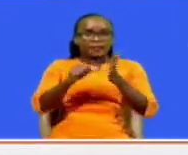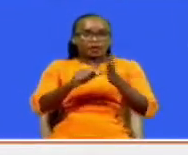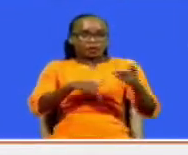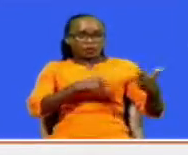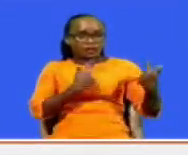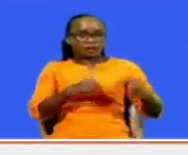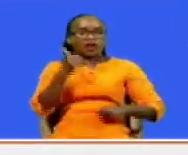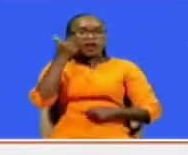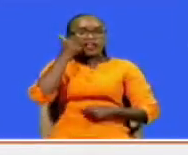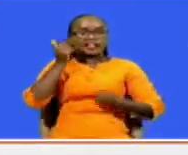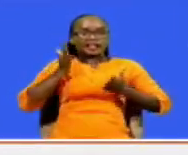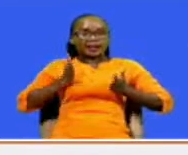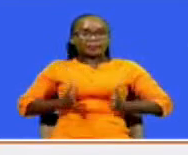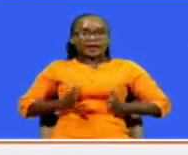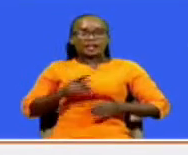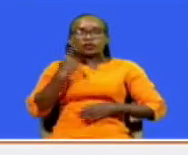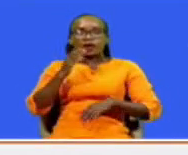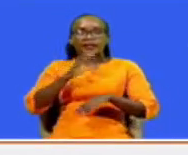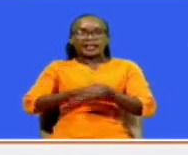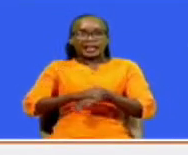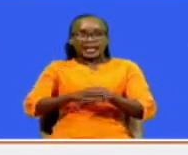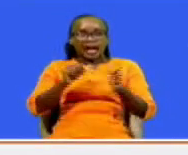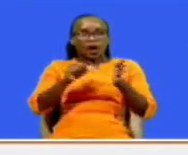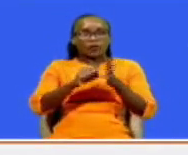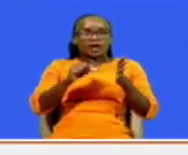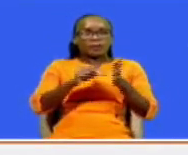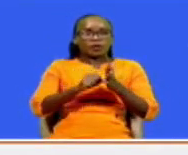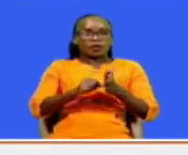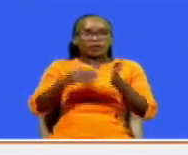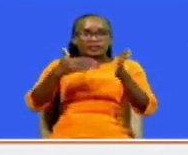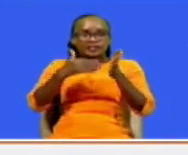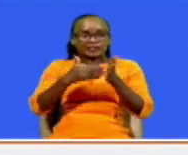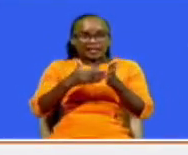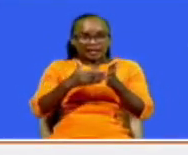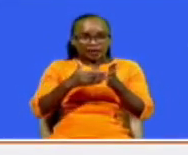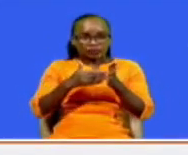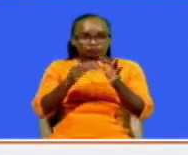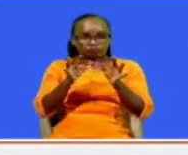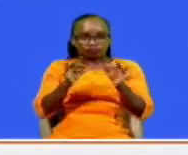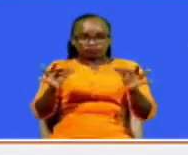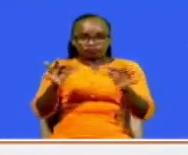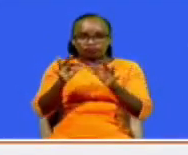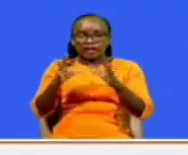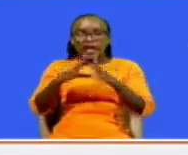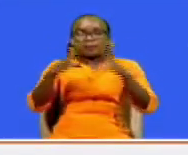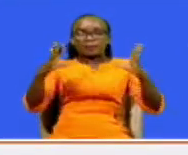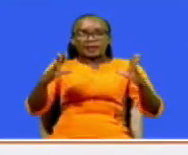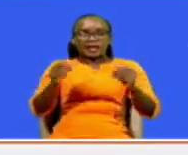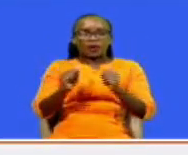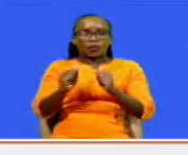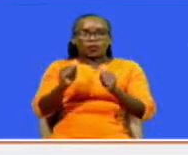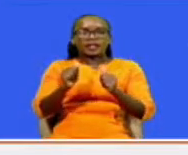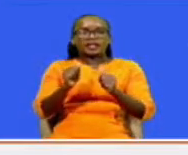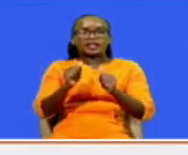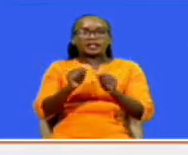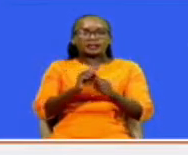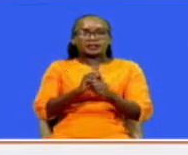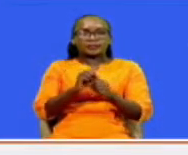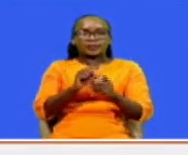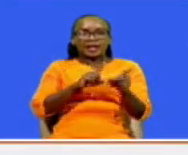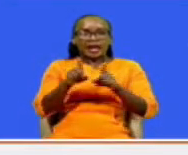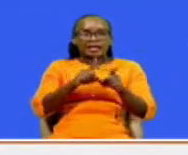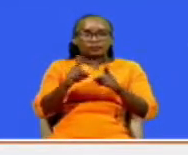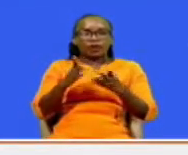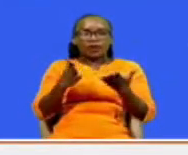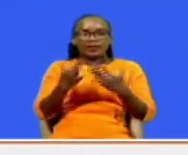ya mgonjwa huyu ambaye alipatikana na tatizo la kufungana kwa baadhi ya mishipa mikubwa inayopeleka na kutoa damu kwenye